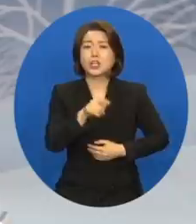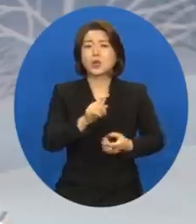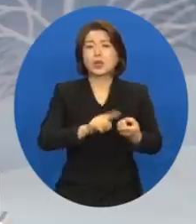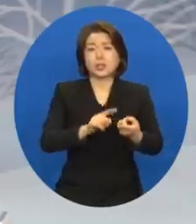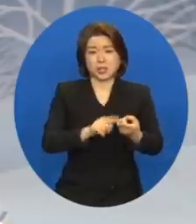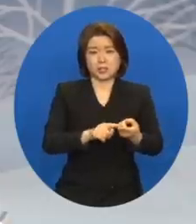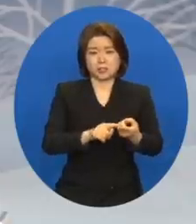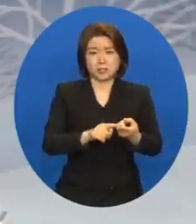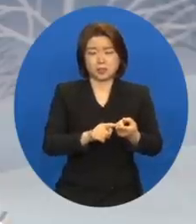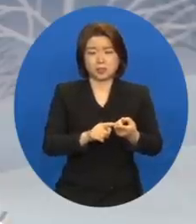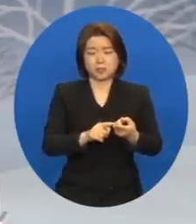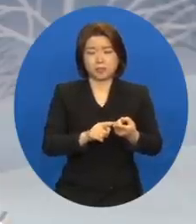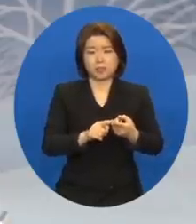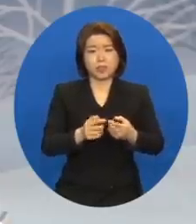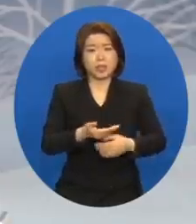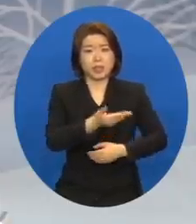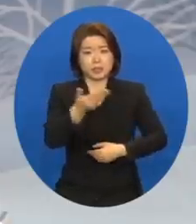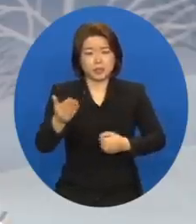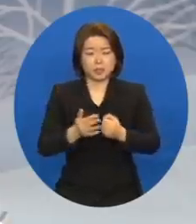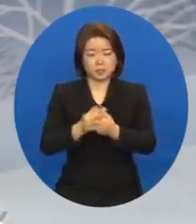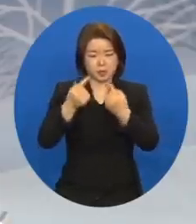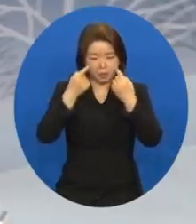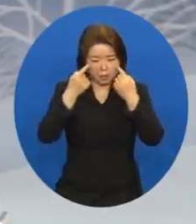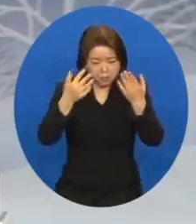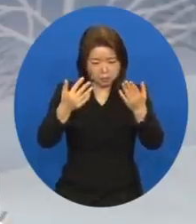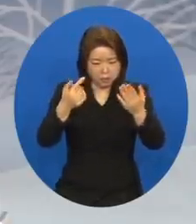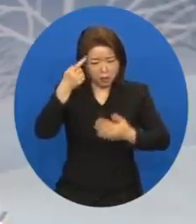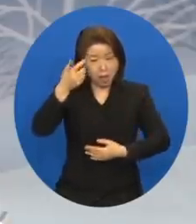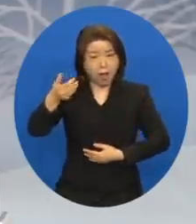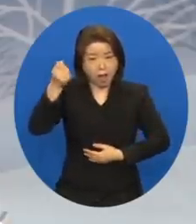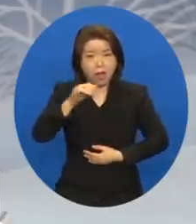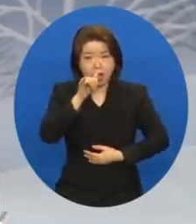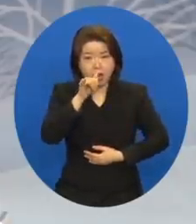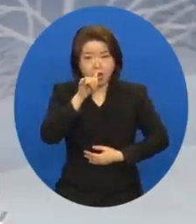대해서 여러분이 분명하십니까?